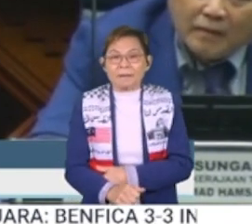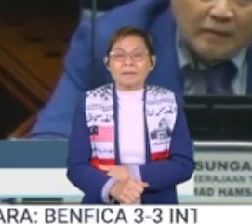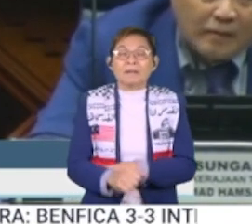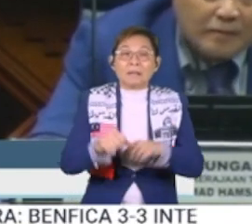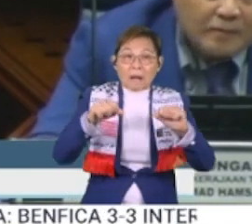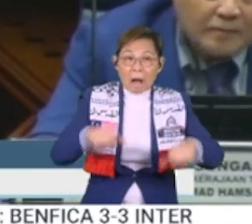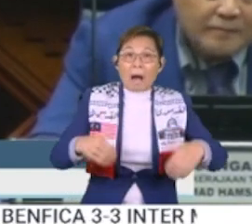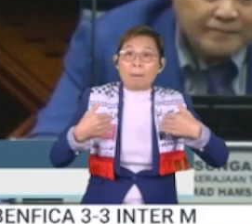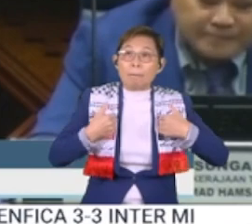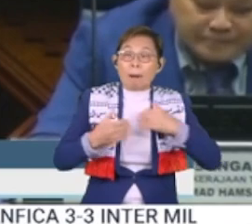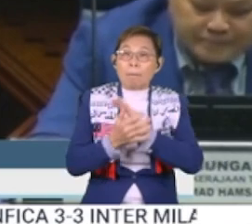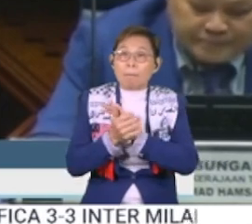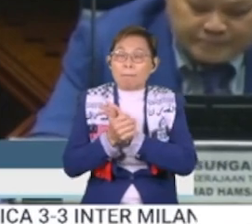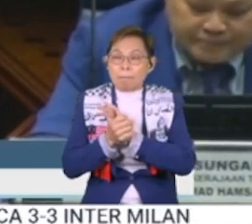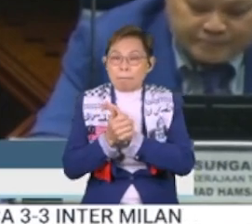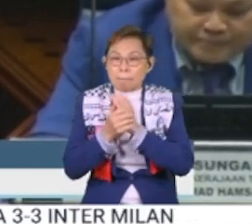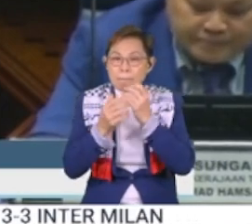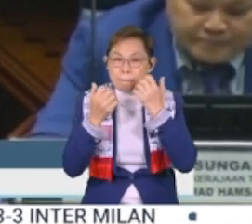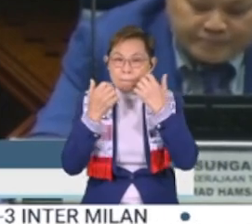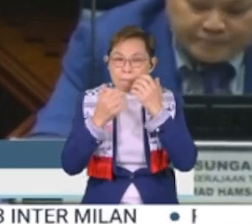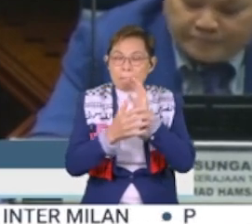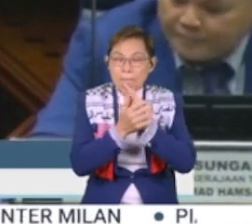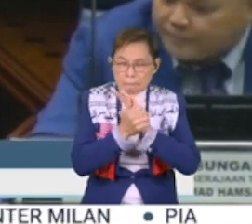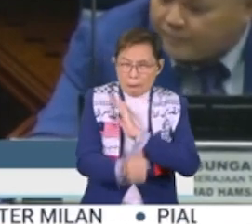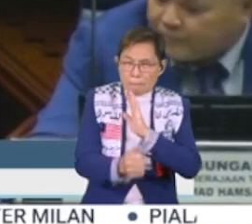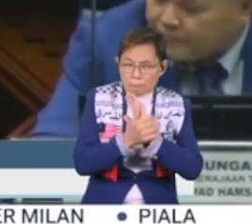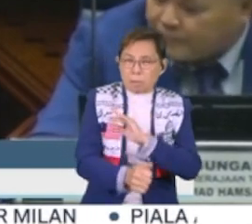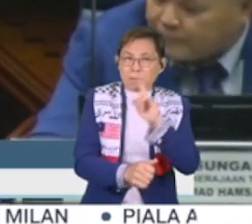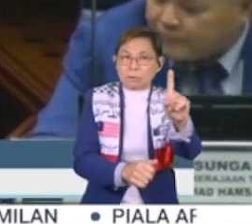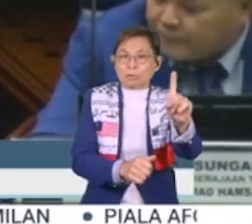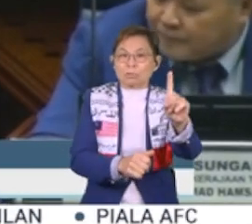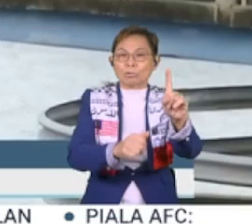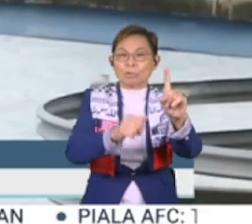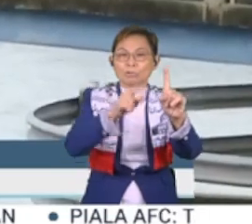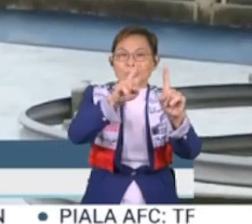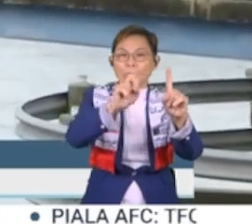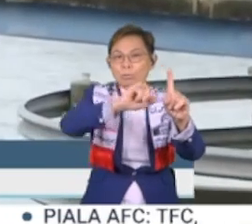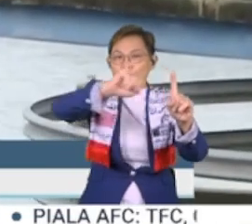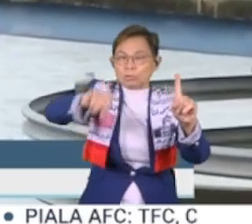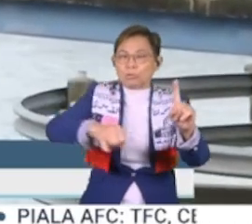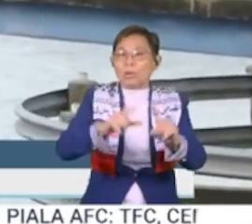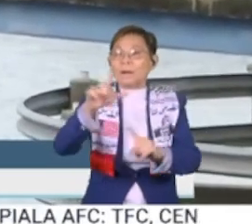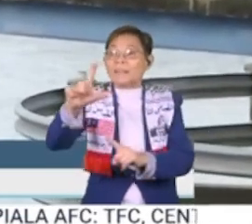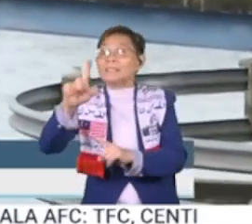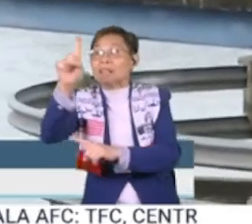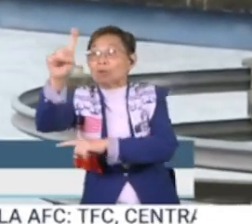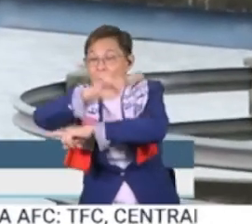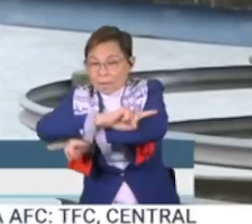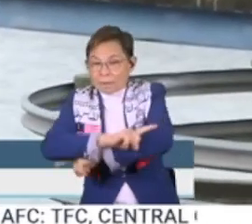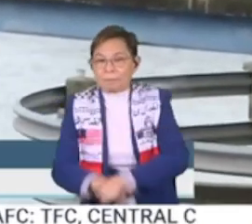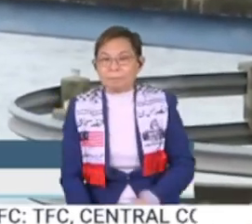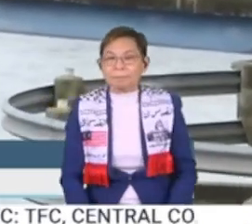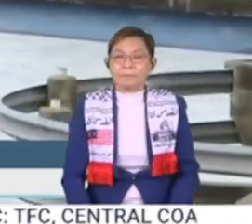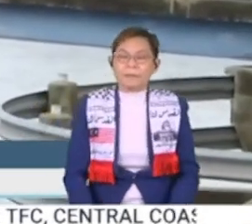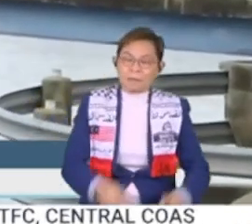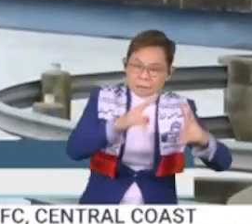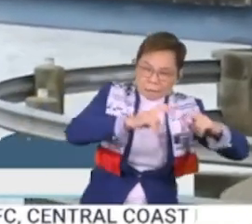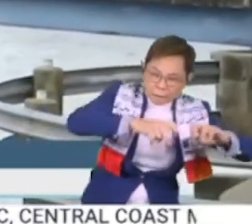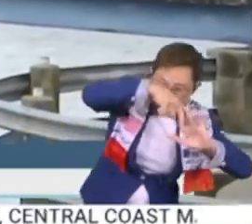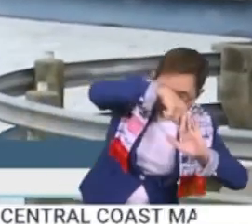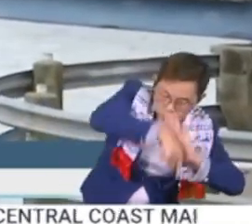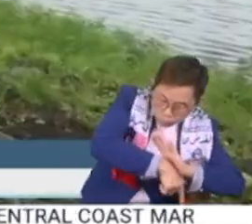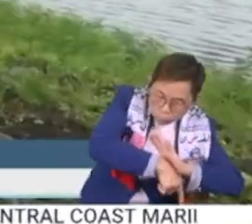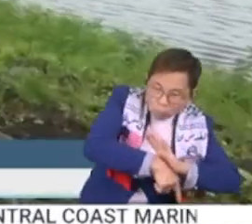sebanyak 125 juta l sehari selepas penyediaan kajian terperinci